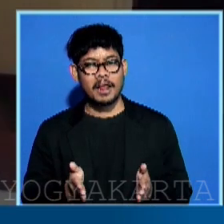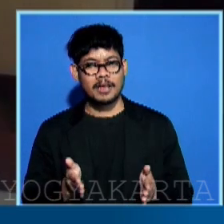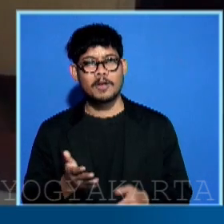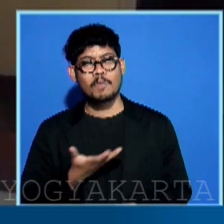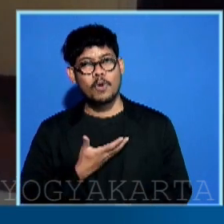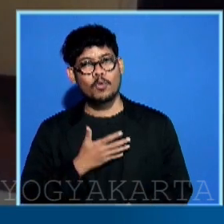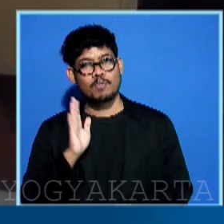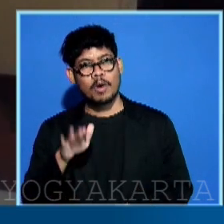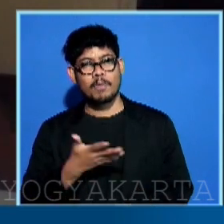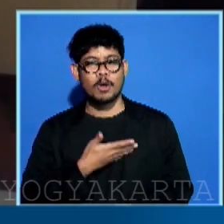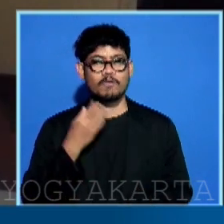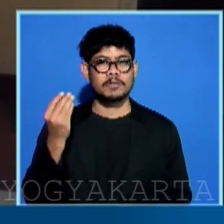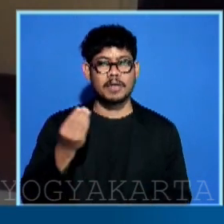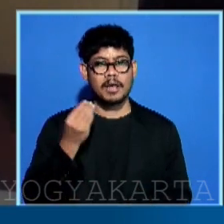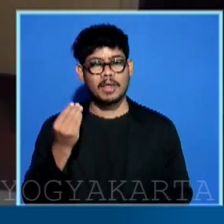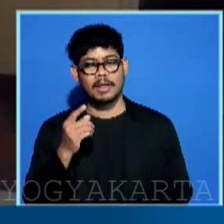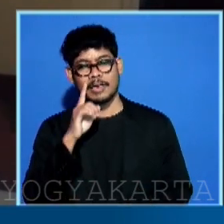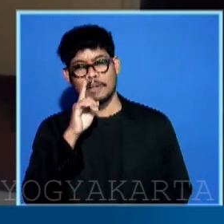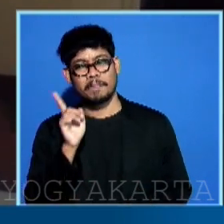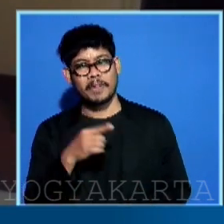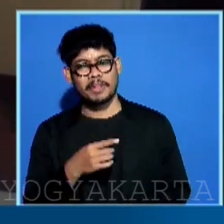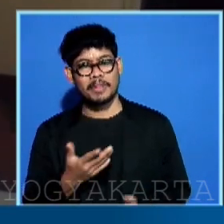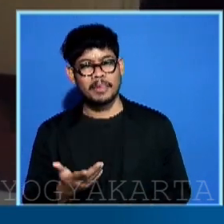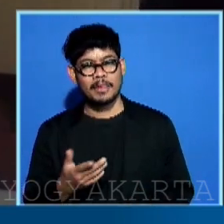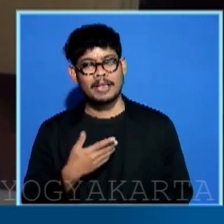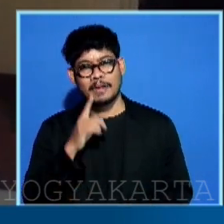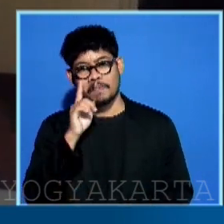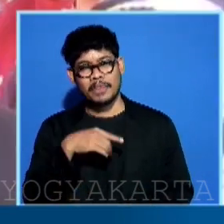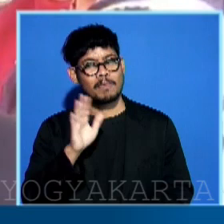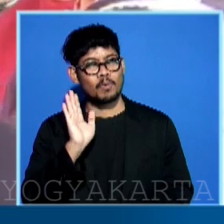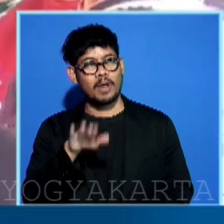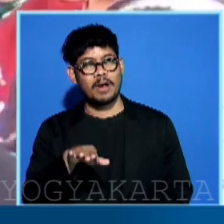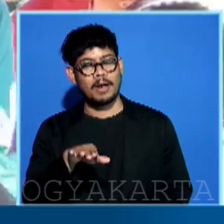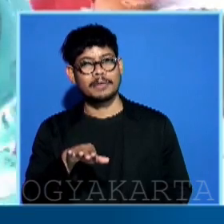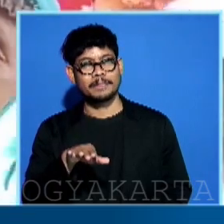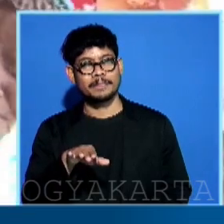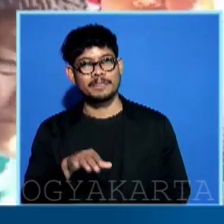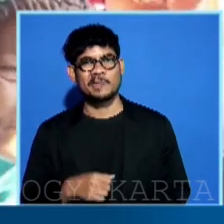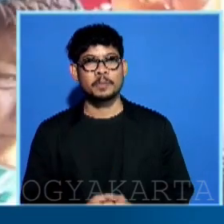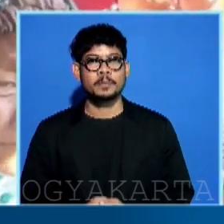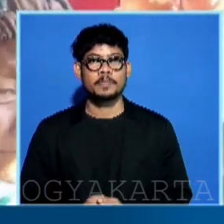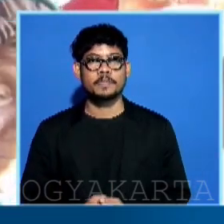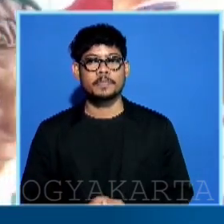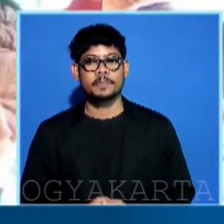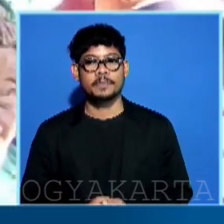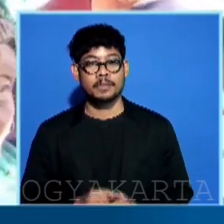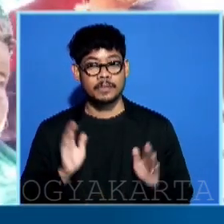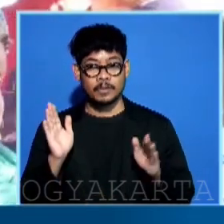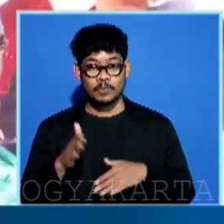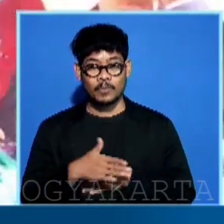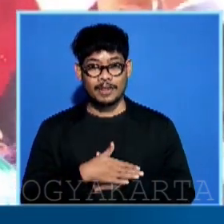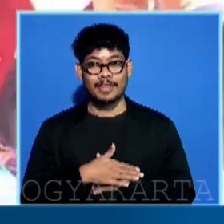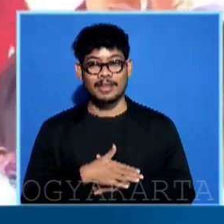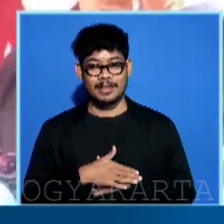mau begini-begini, programnya itu cepat, mau pengen cepat pulang aja program di jalan itu. Usai disemayamkan dan disolatkan, ketiga